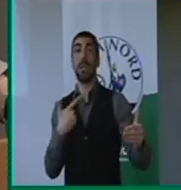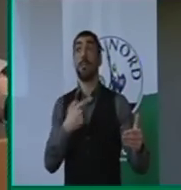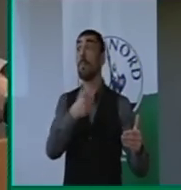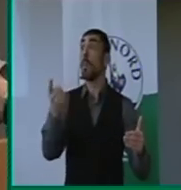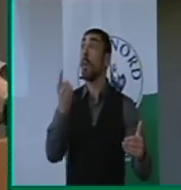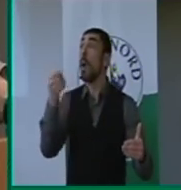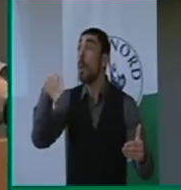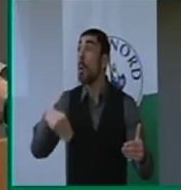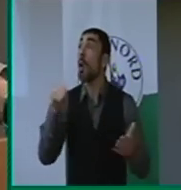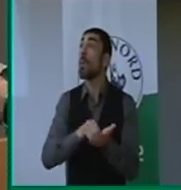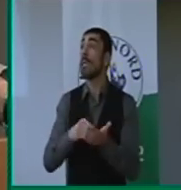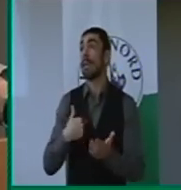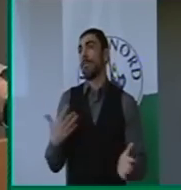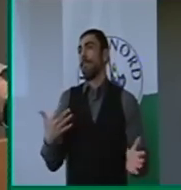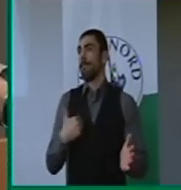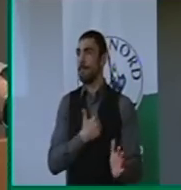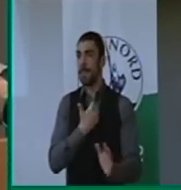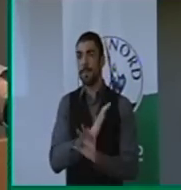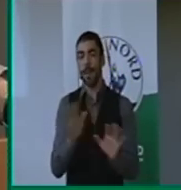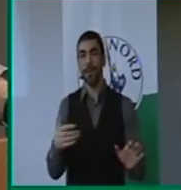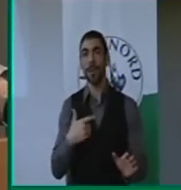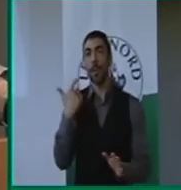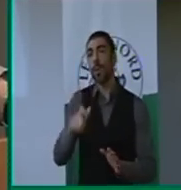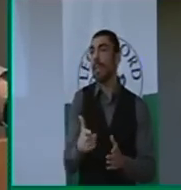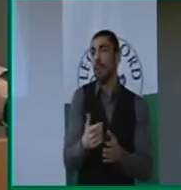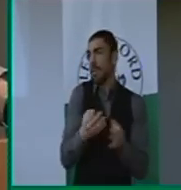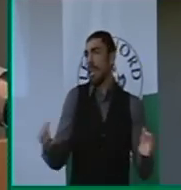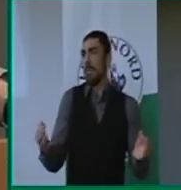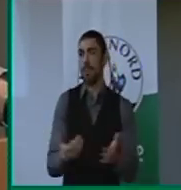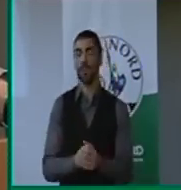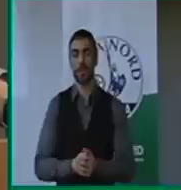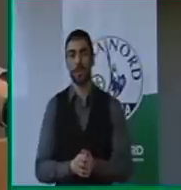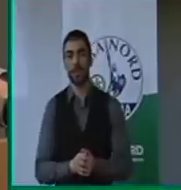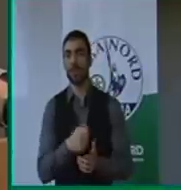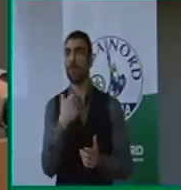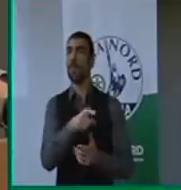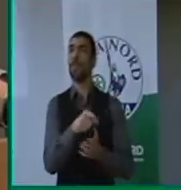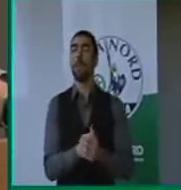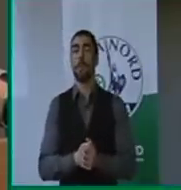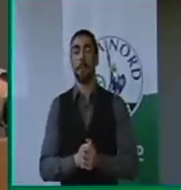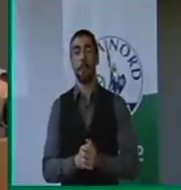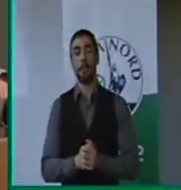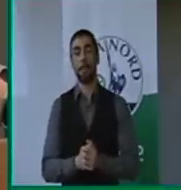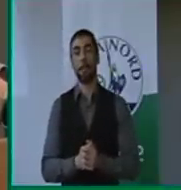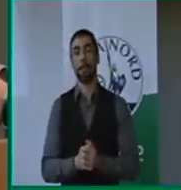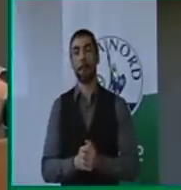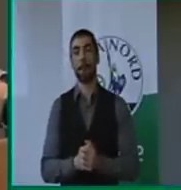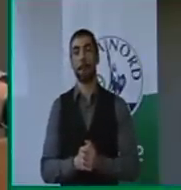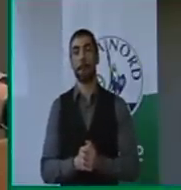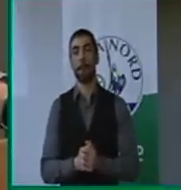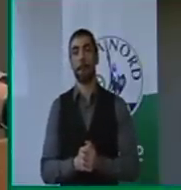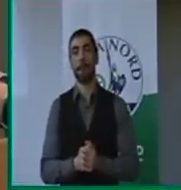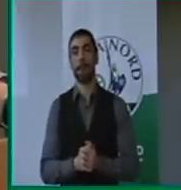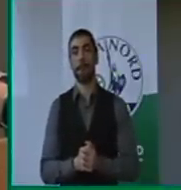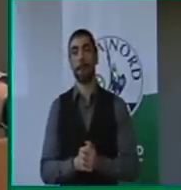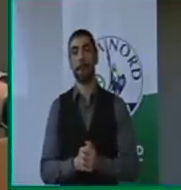se c'è qualcuno per una ragione molto semplice perché loro loro individuano e nella nella in in